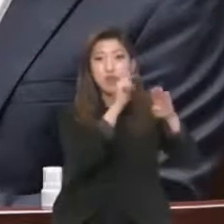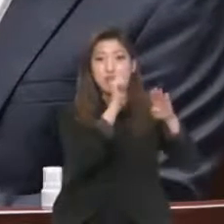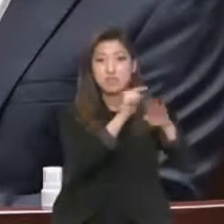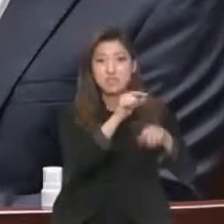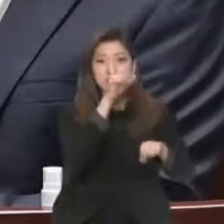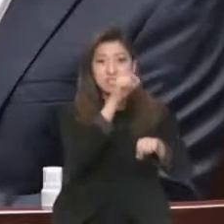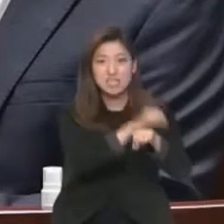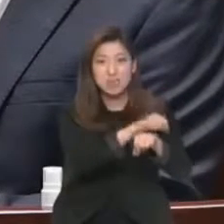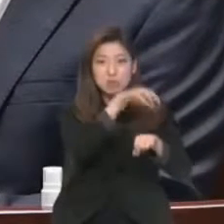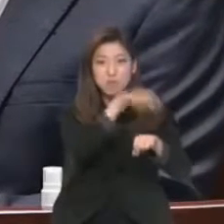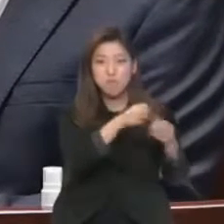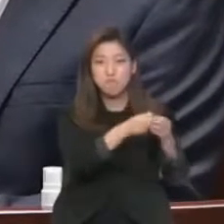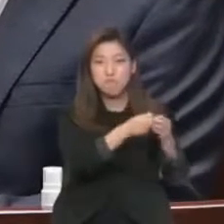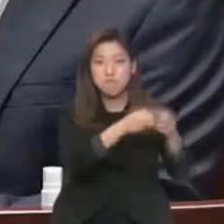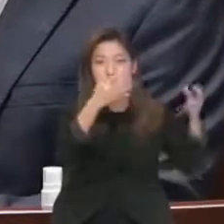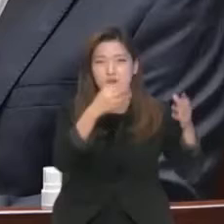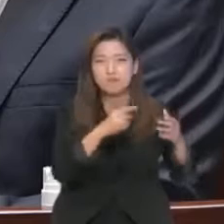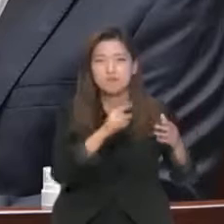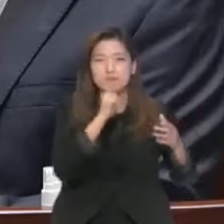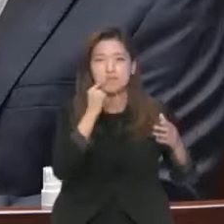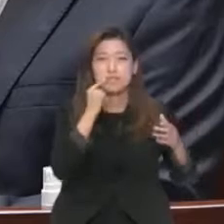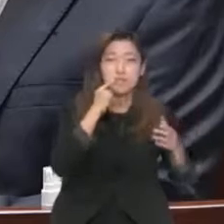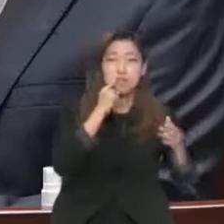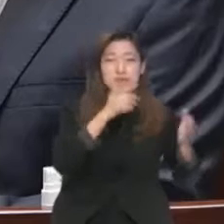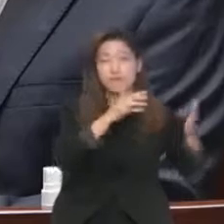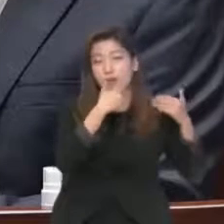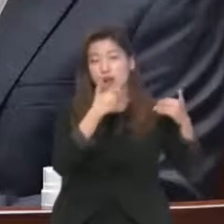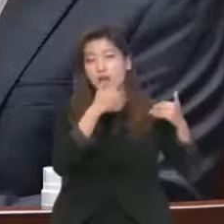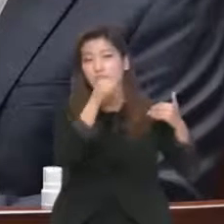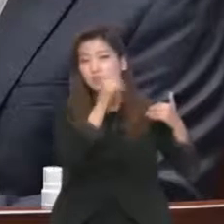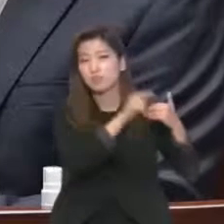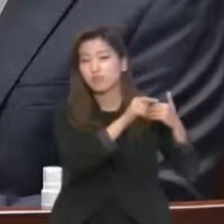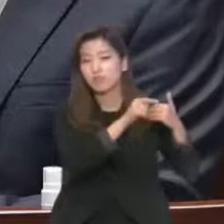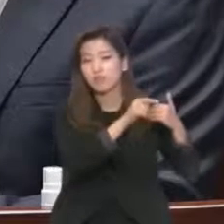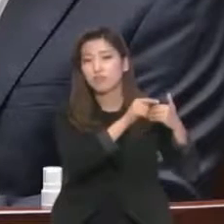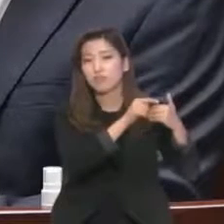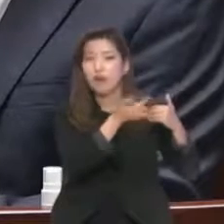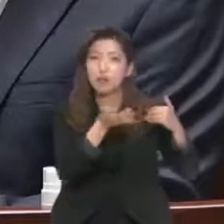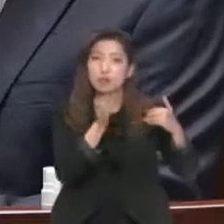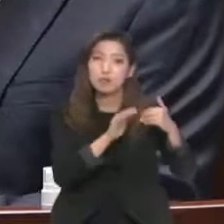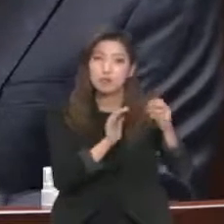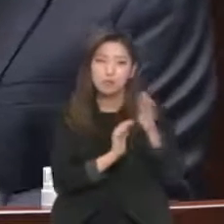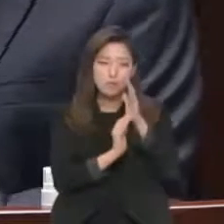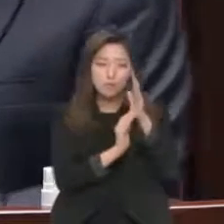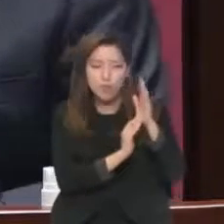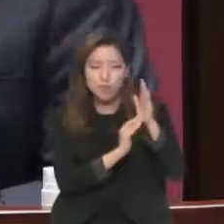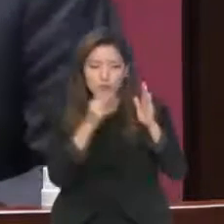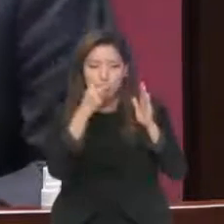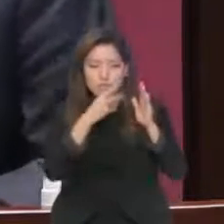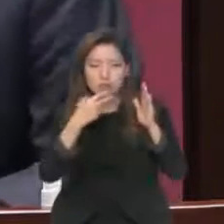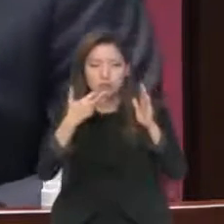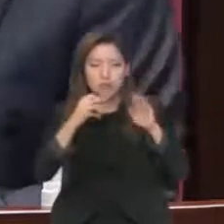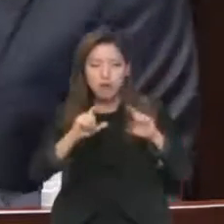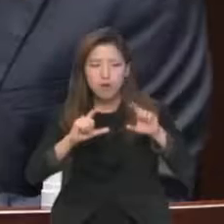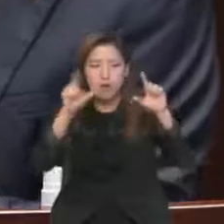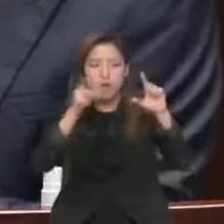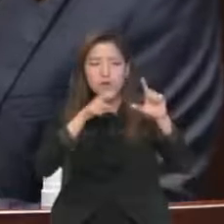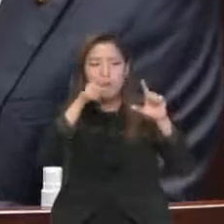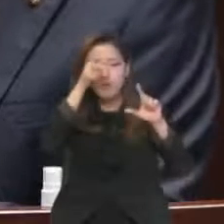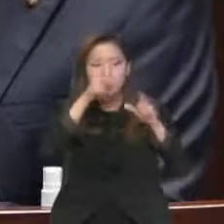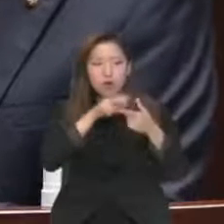파괴와 같은 거칠은 행동들이 있었음에도 불구하고 다른 한편에서 2018년에 맺어졌던